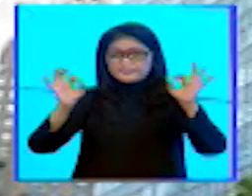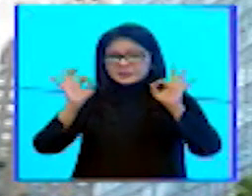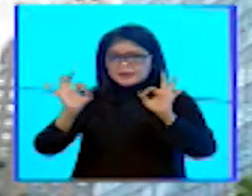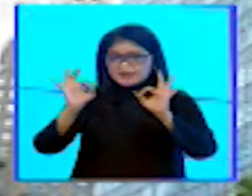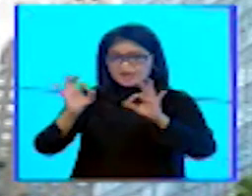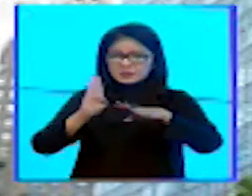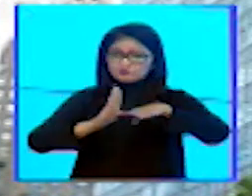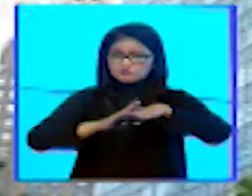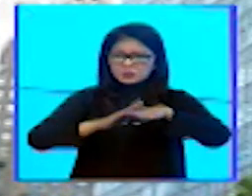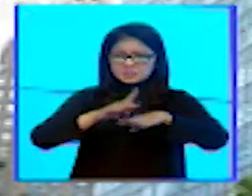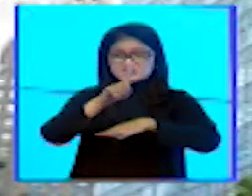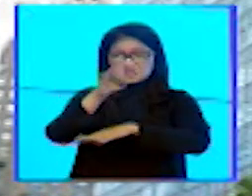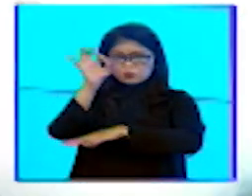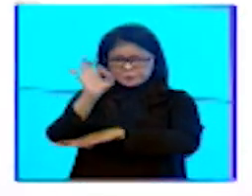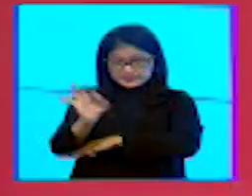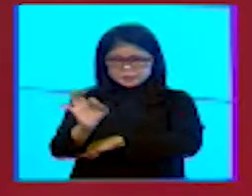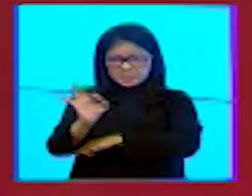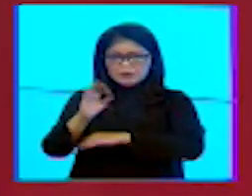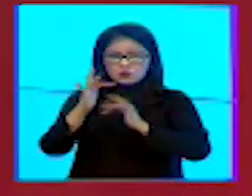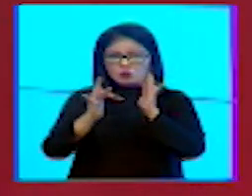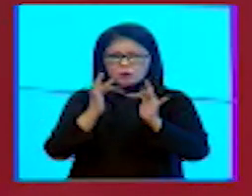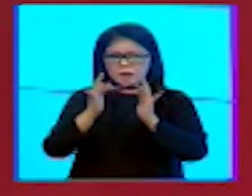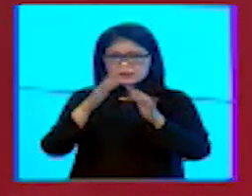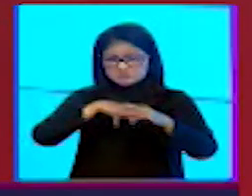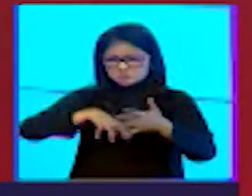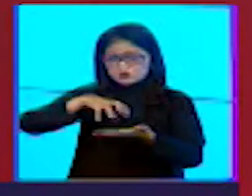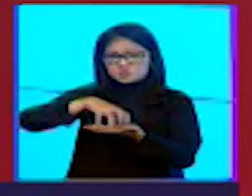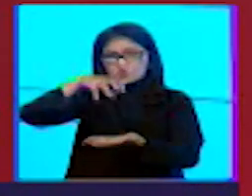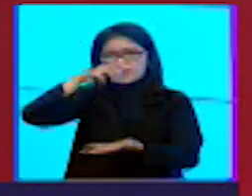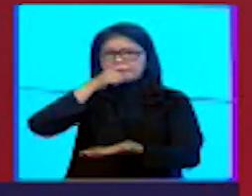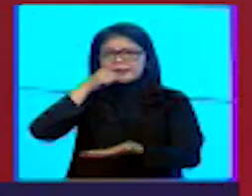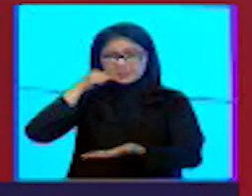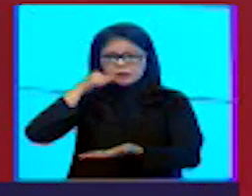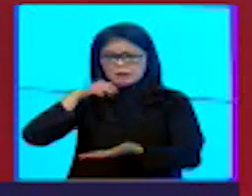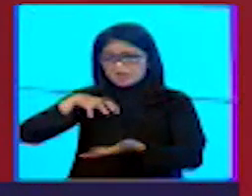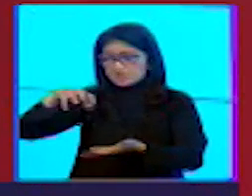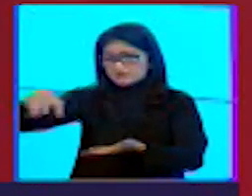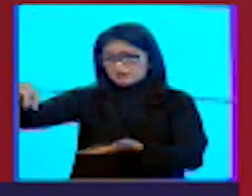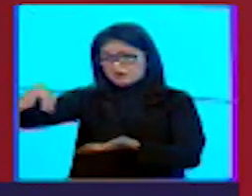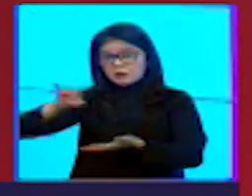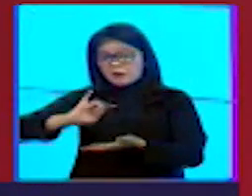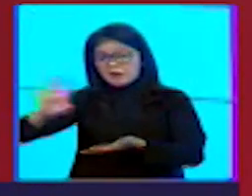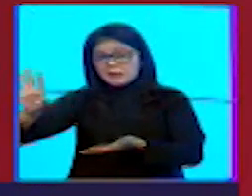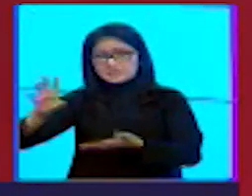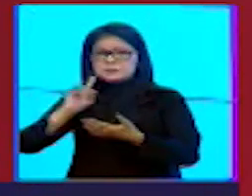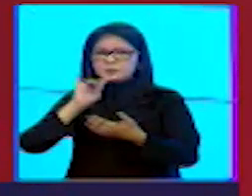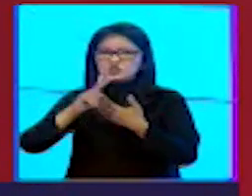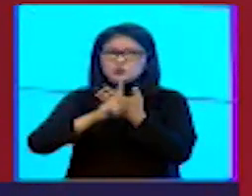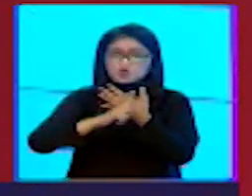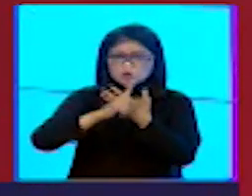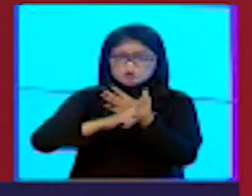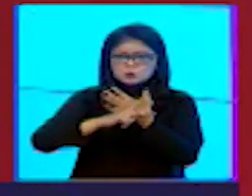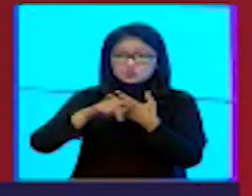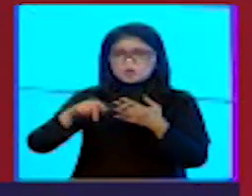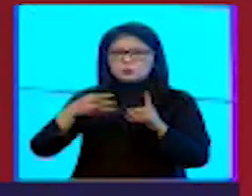100% daring di zona merah. Nah, terkait dengan daerah-daerah merah antara lain ya Kudus, kemudian juga